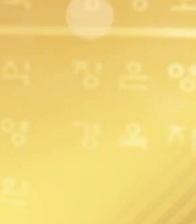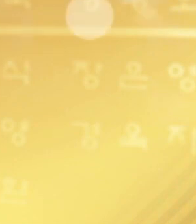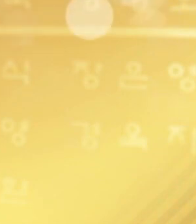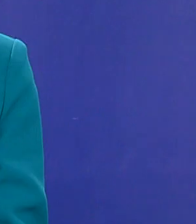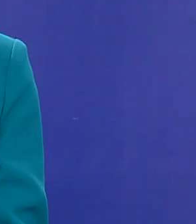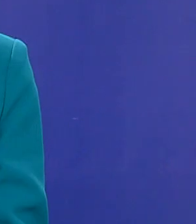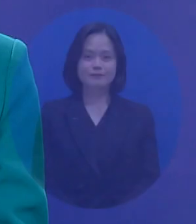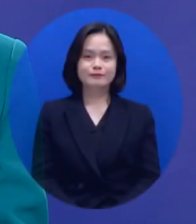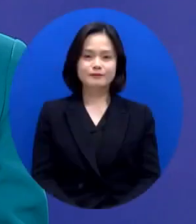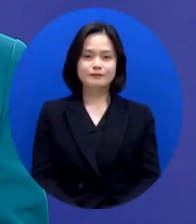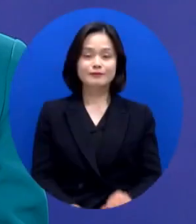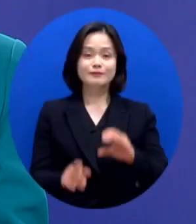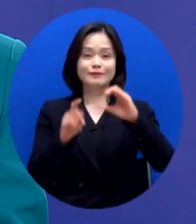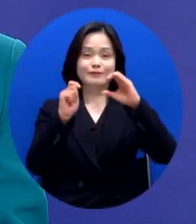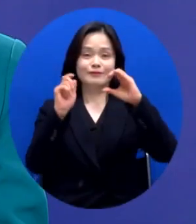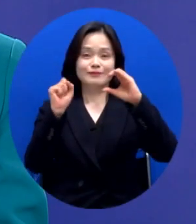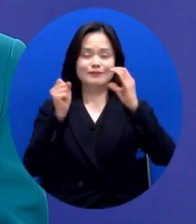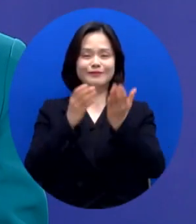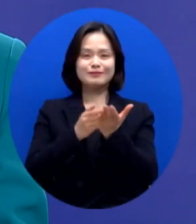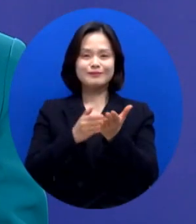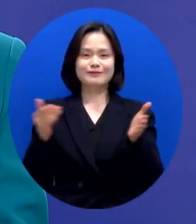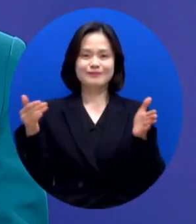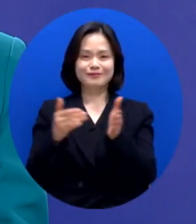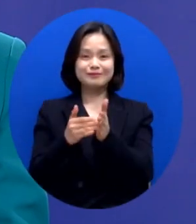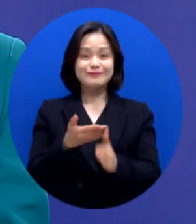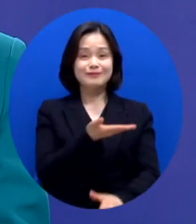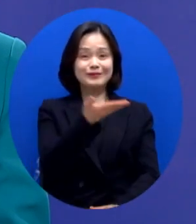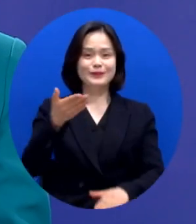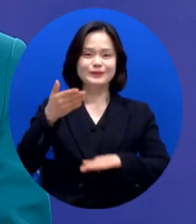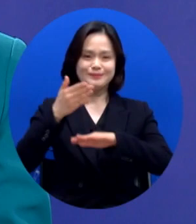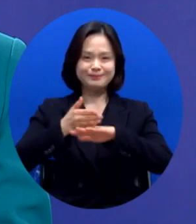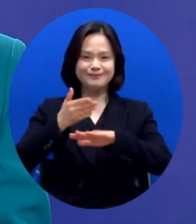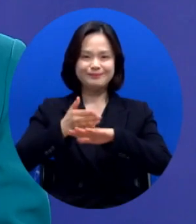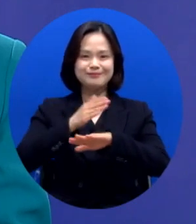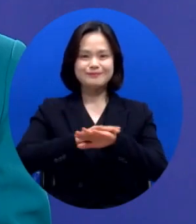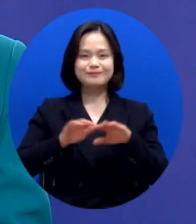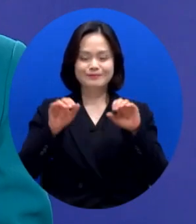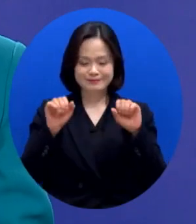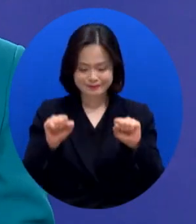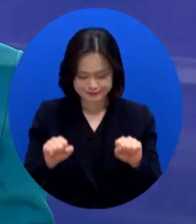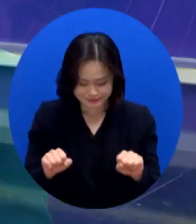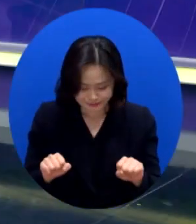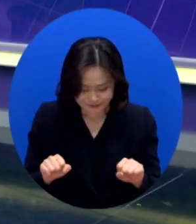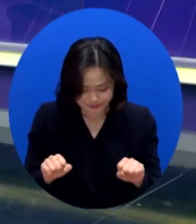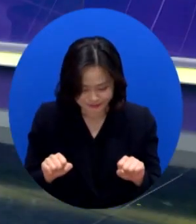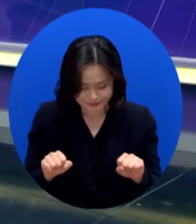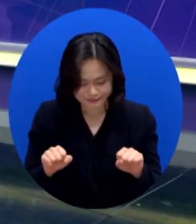시대스 뉴스 오늘 순서 여기까지입니다. 시청해주신 여러분 고맙습니다.